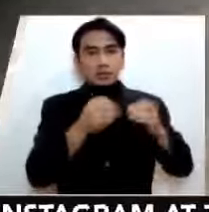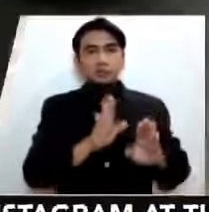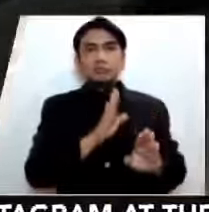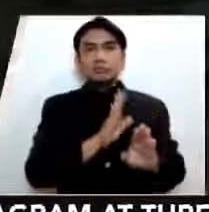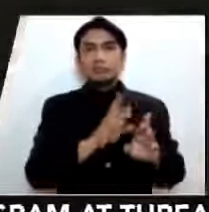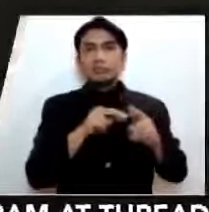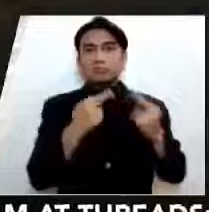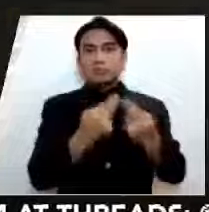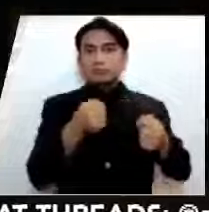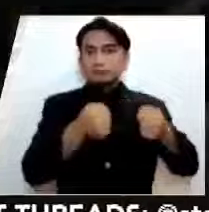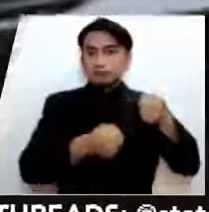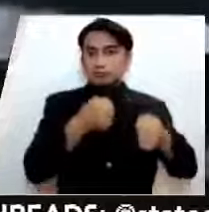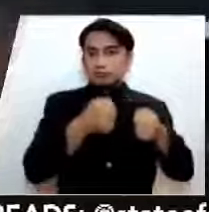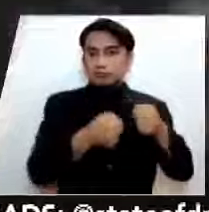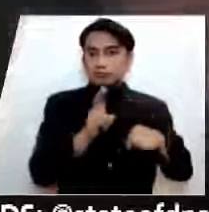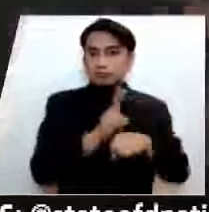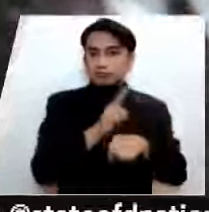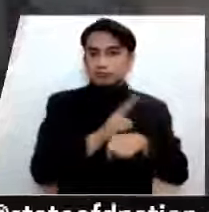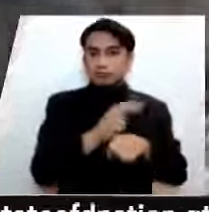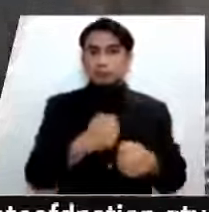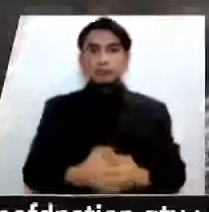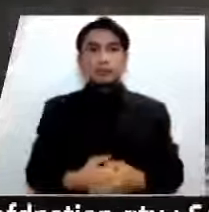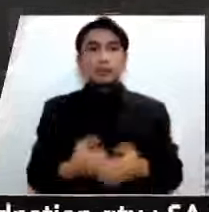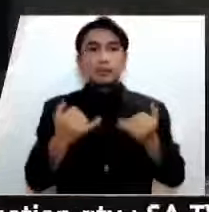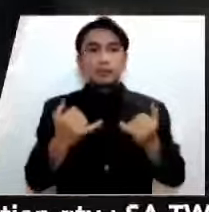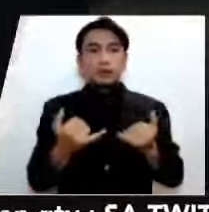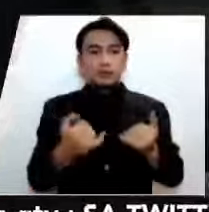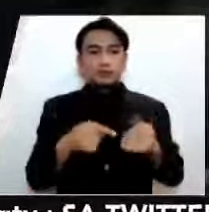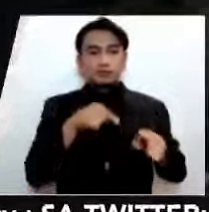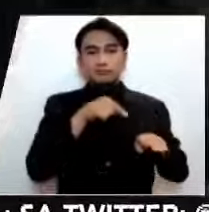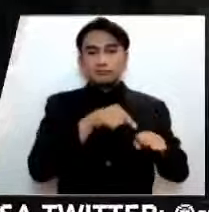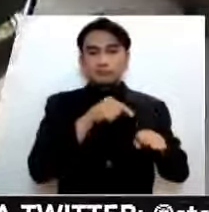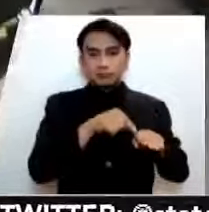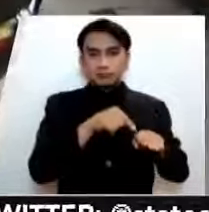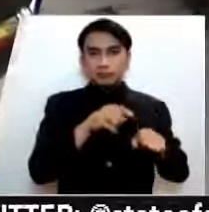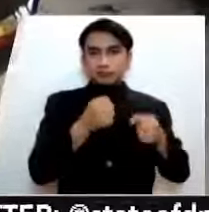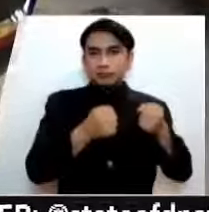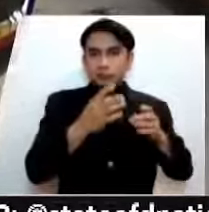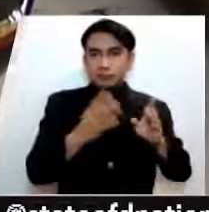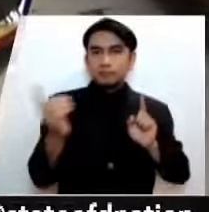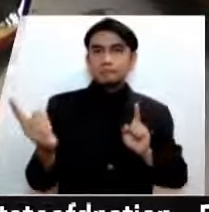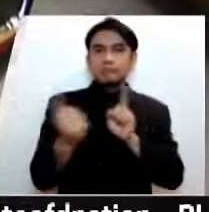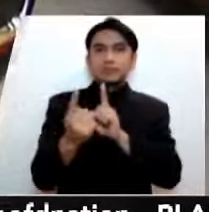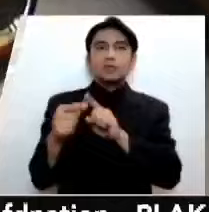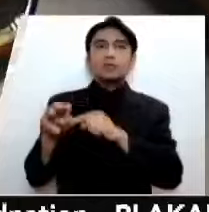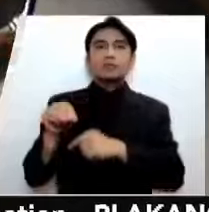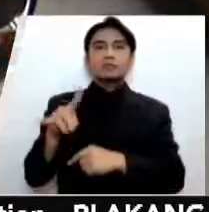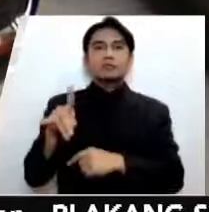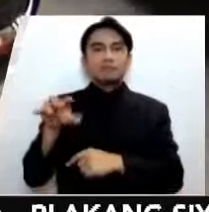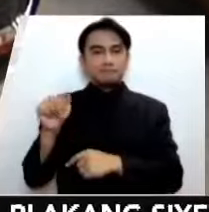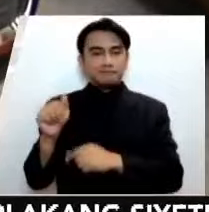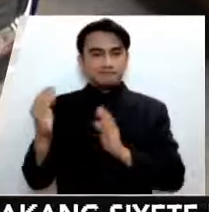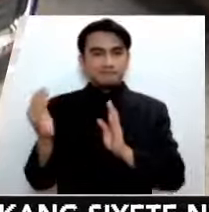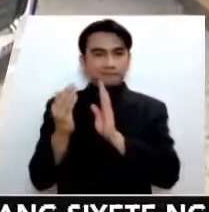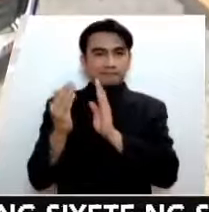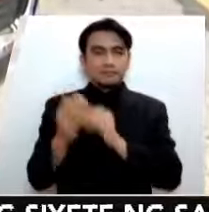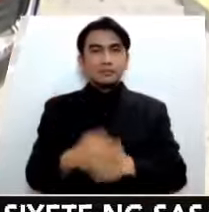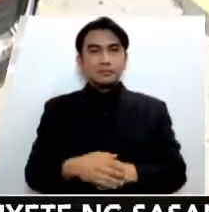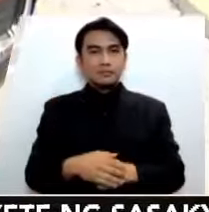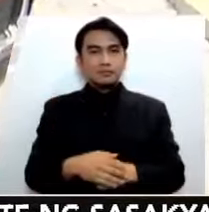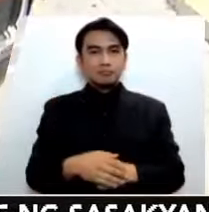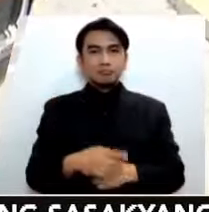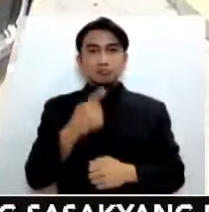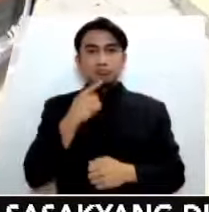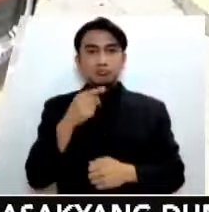ng sasakyan. Pinahaharap na Roshan Escudero sa MMDA. Anya, hindi niya personal na ginagamit ang mga